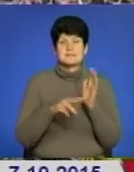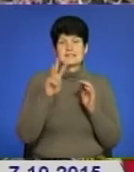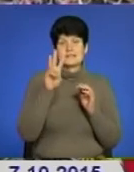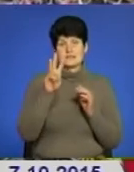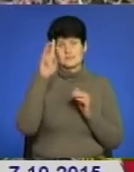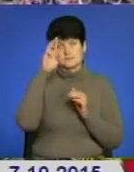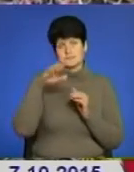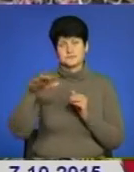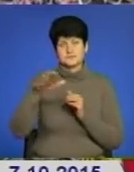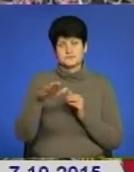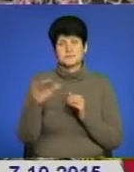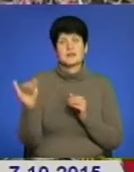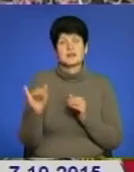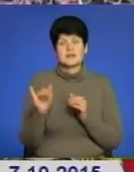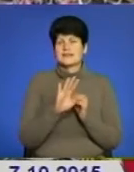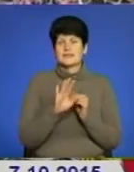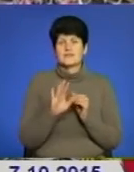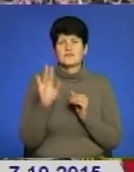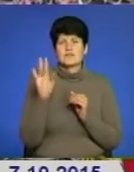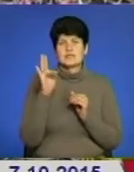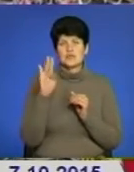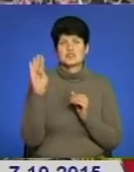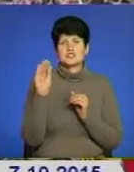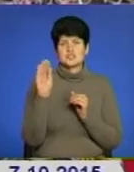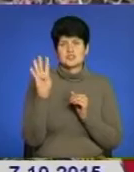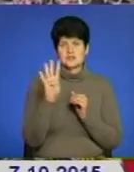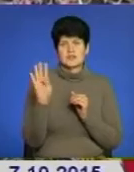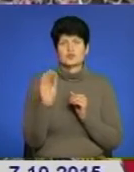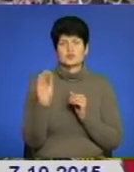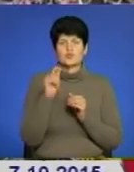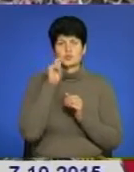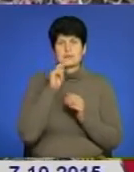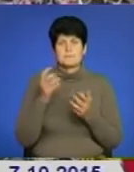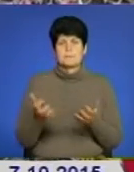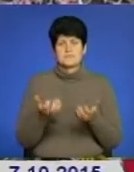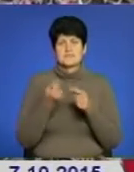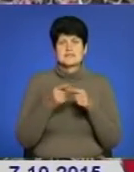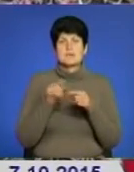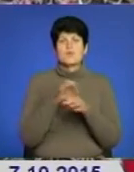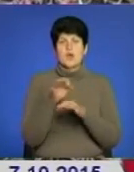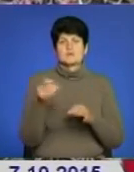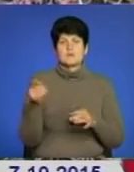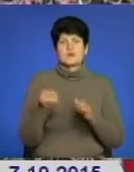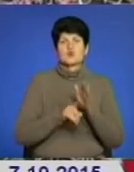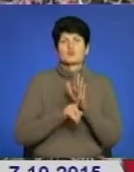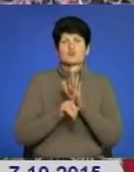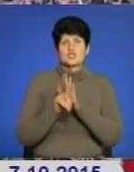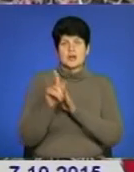країни. От і в неділю, 4 жовтня, Україна теж стартувала, підтримала цей проект саме у Тернополі. Ми розпочали.